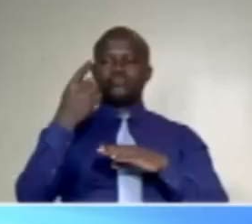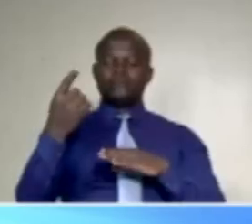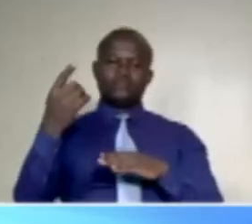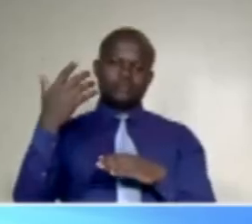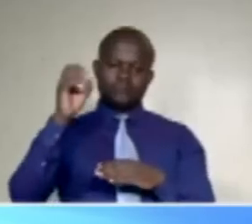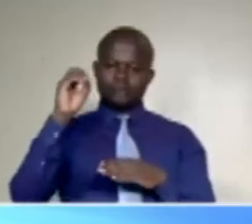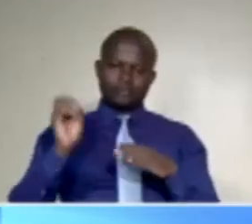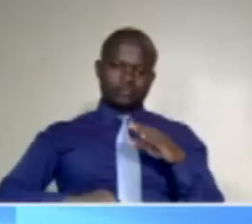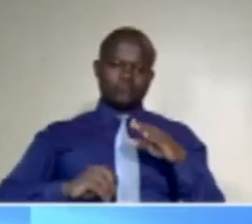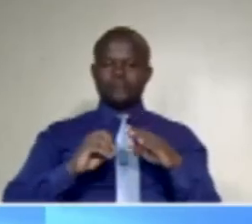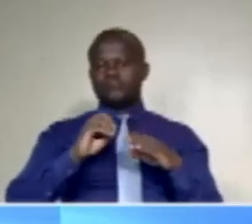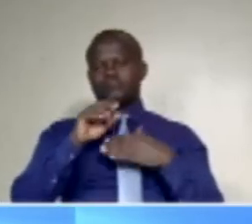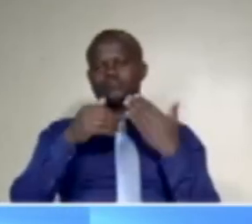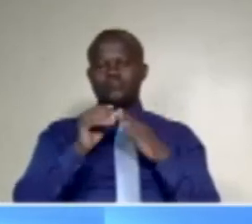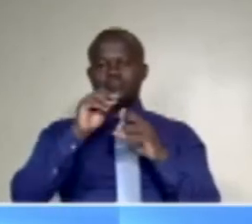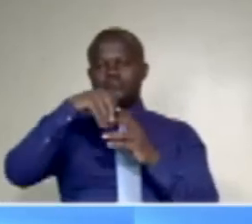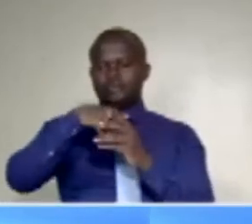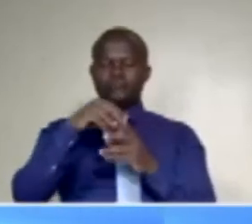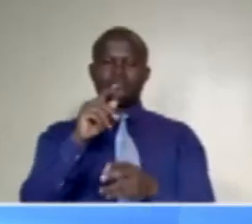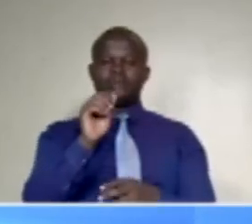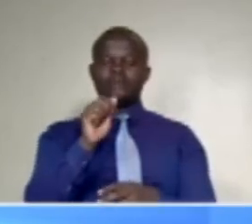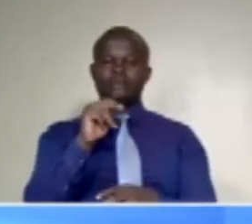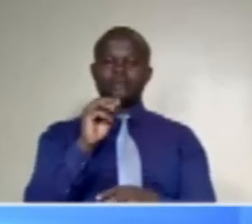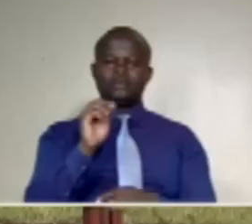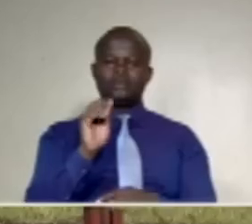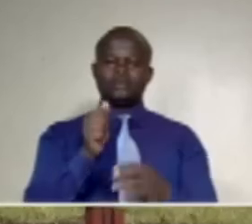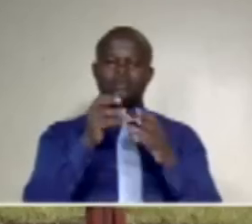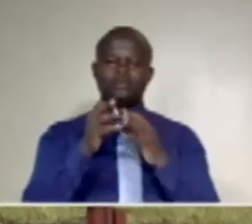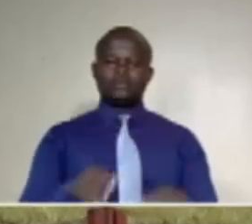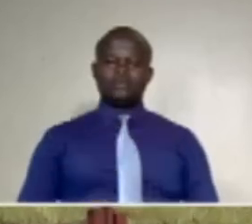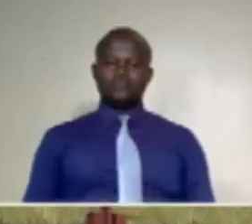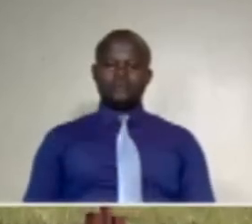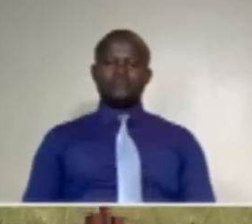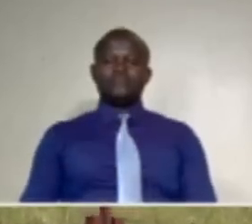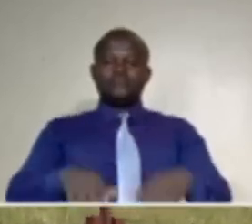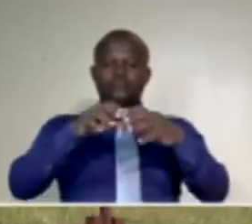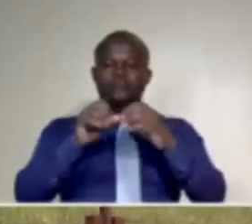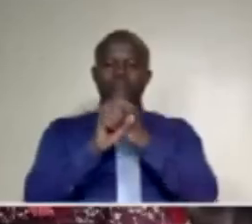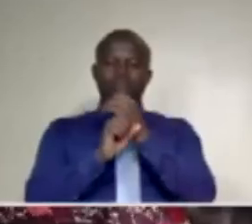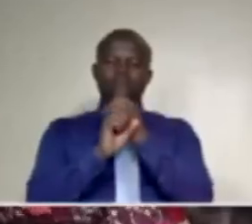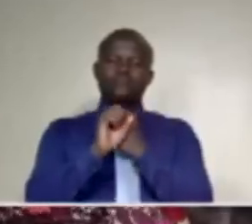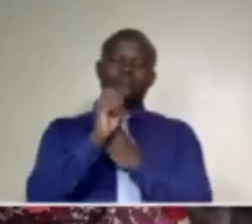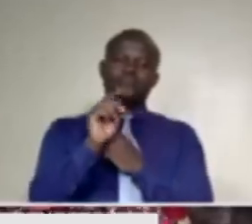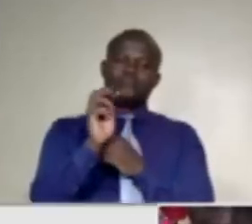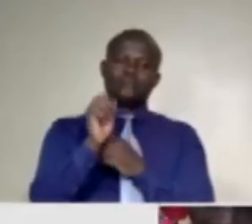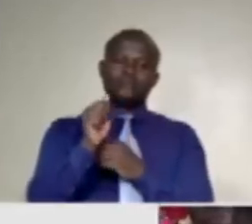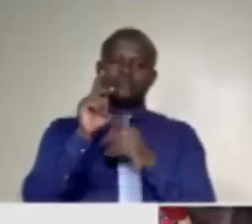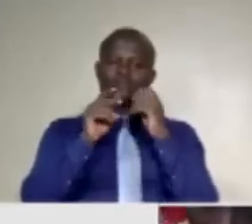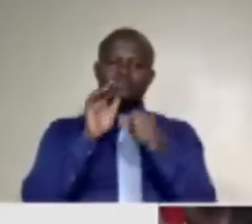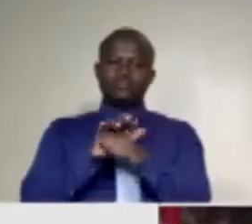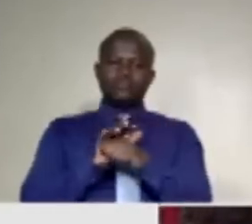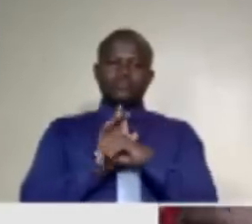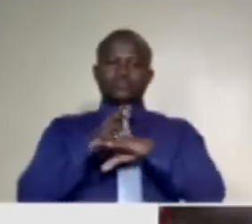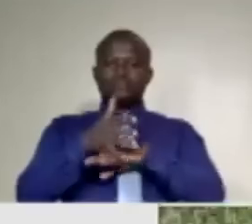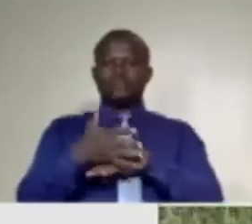115% by'abayiyobotse. Kanyumba Beata harakomeza. Icyo cy'uyu murenge wa Mukama abaturage ni benshi